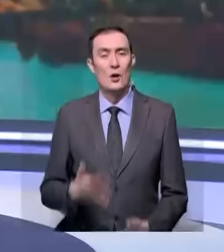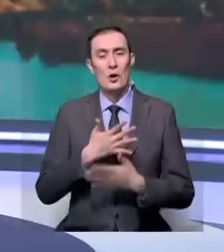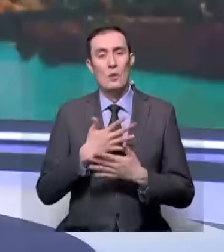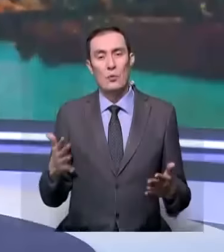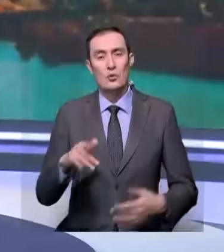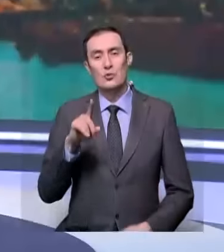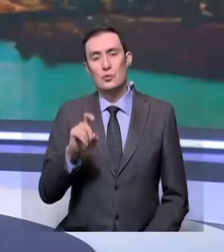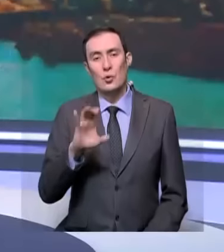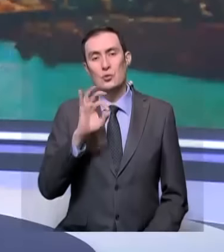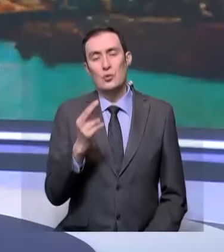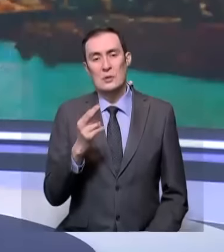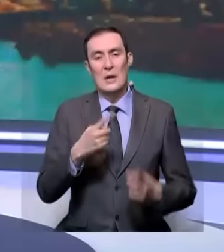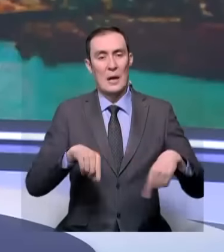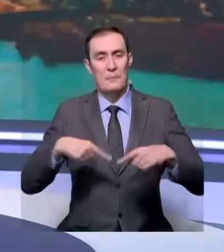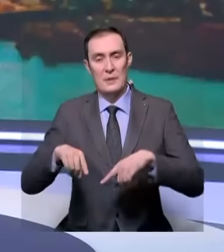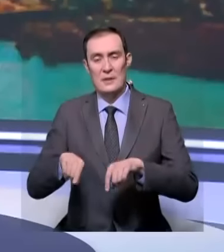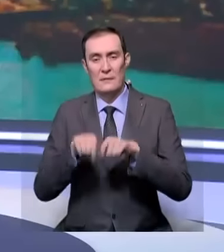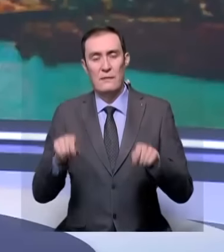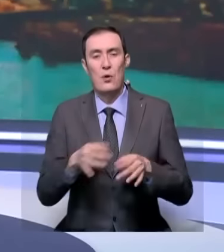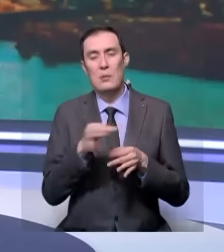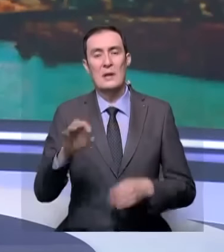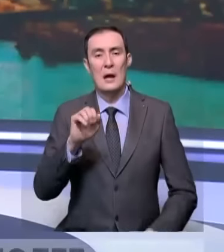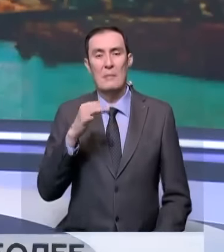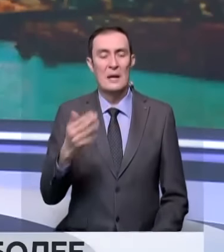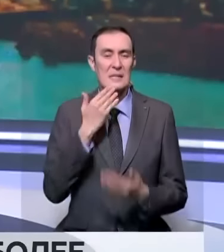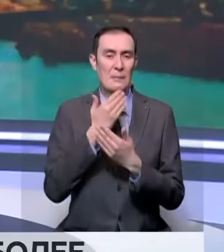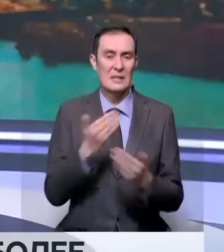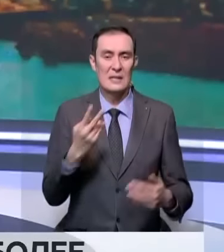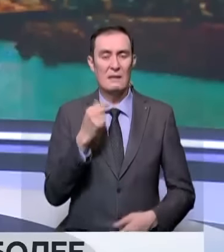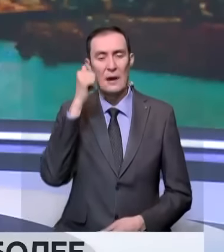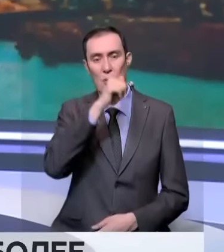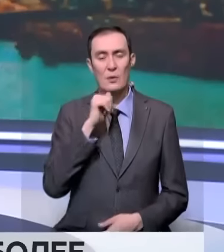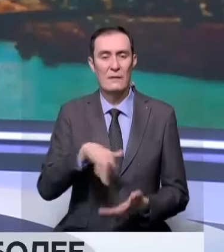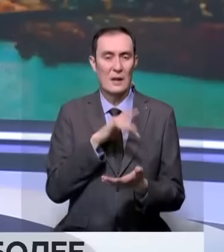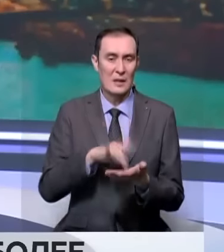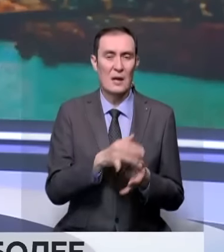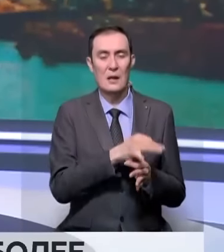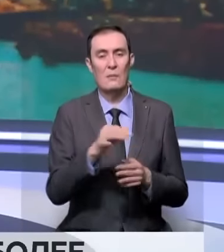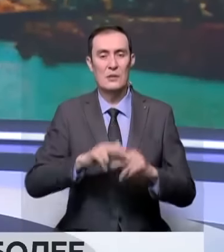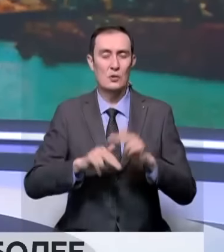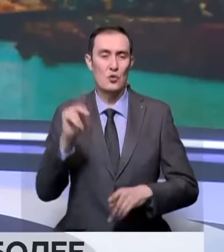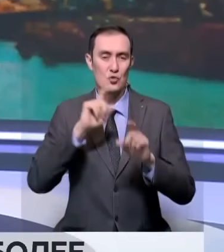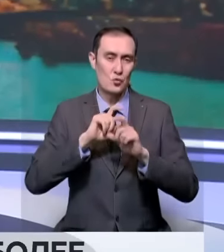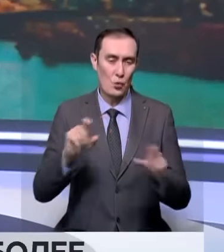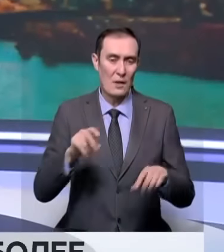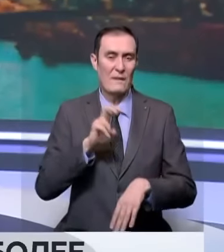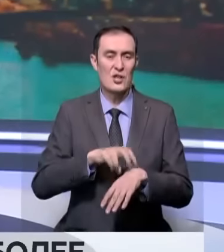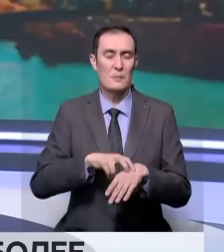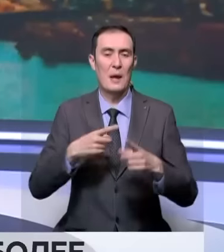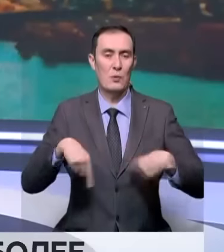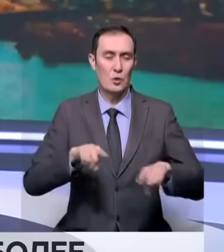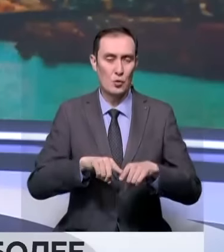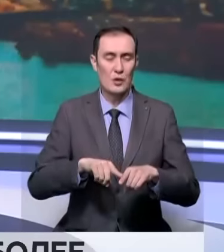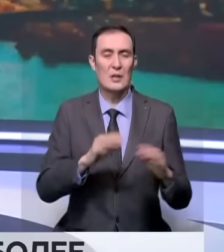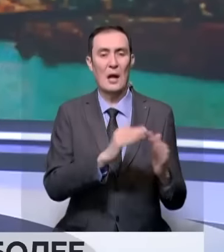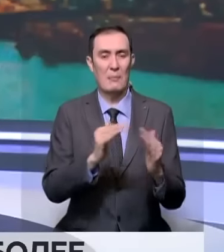Более 100 социальных объектов появились в области Абай за последние 2 года. В городах и районах построили школы, врачебные